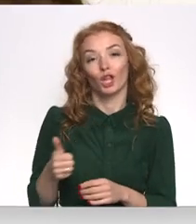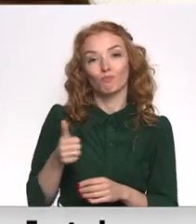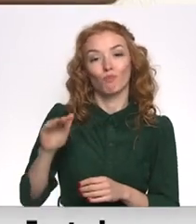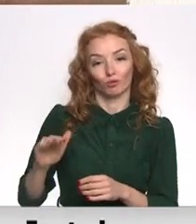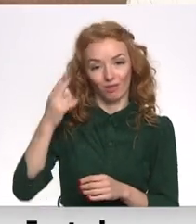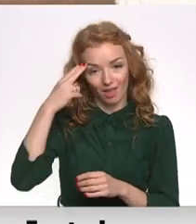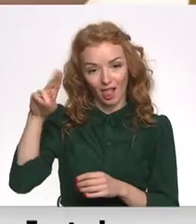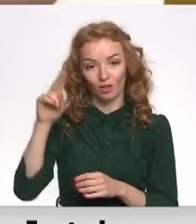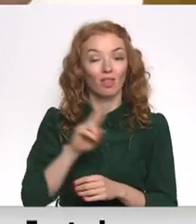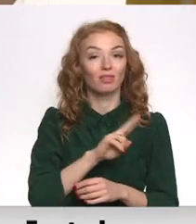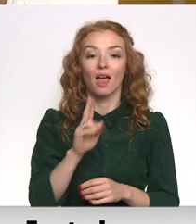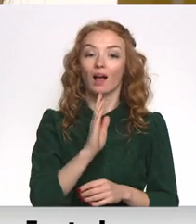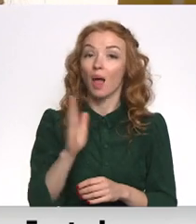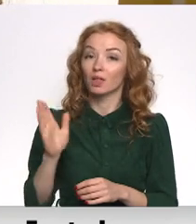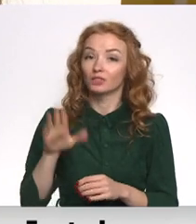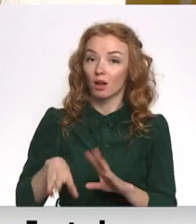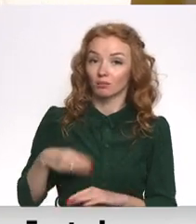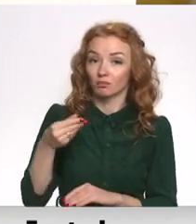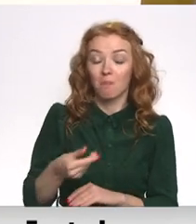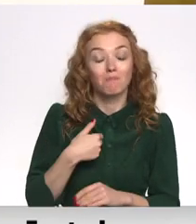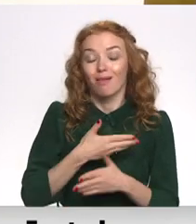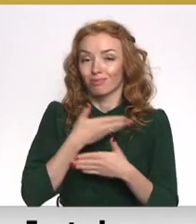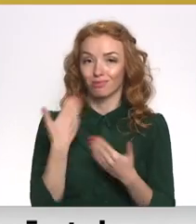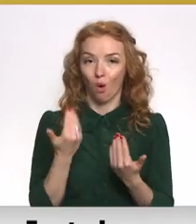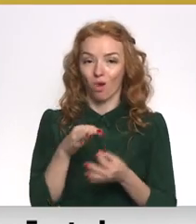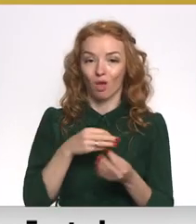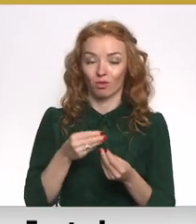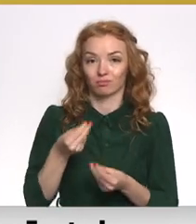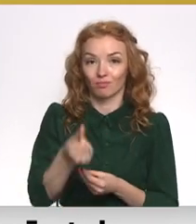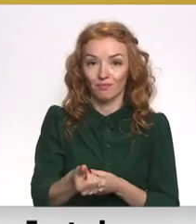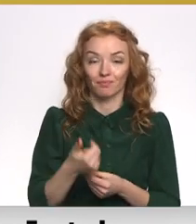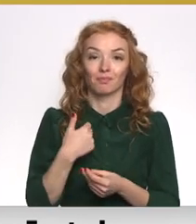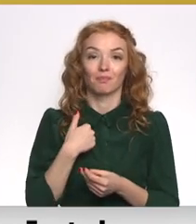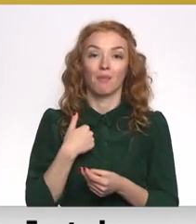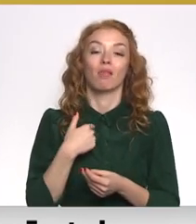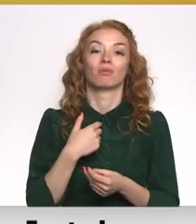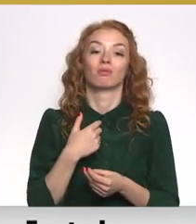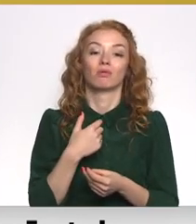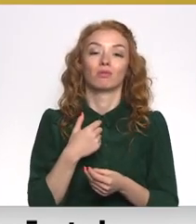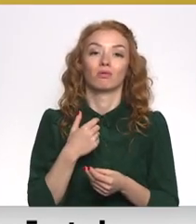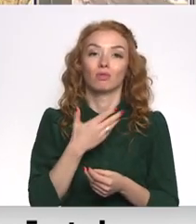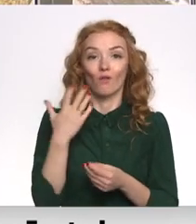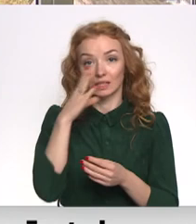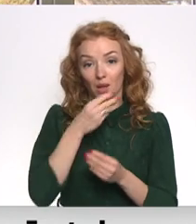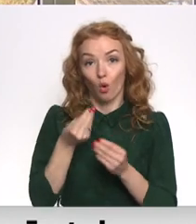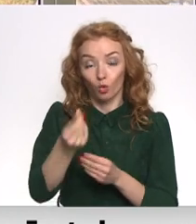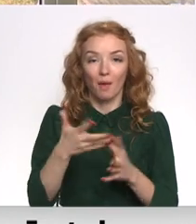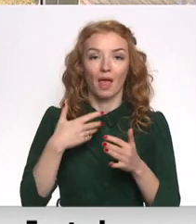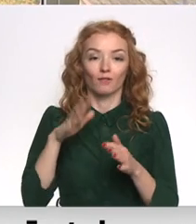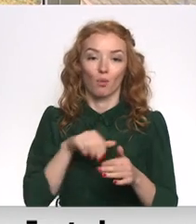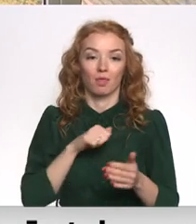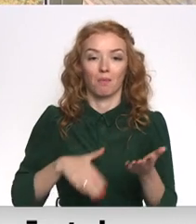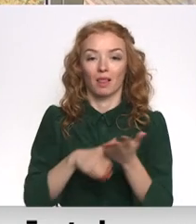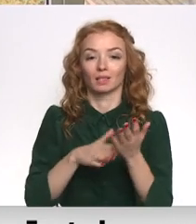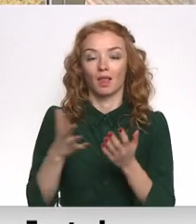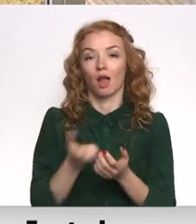dēliņu. Ne katrs var ar naudu, man nav tie līdzekļi, man vajag, ka man finansiāli palīdz, bet es varu ar darbiem palīdzēt un tieši tā un